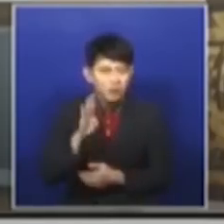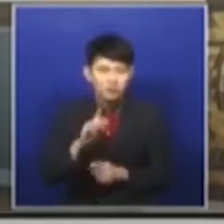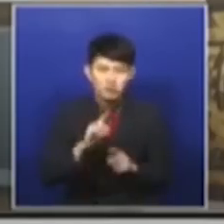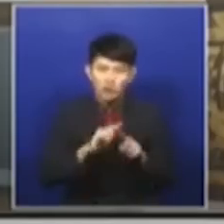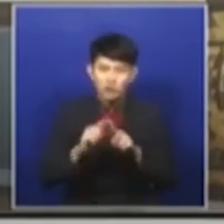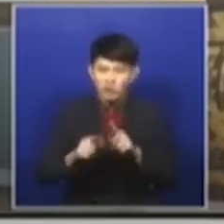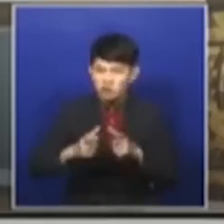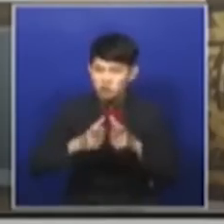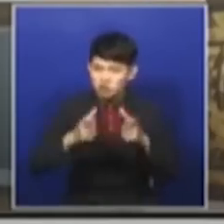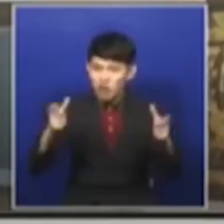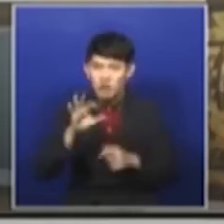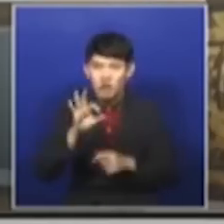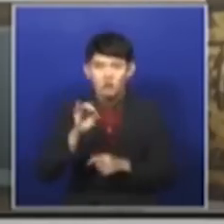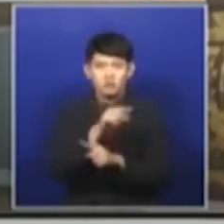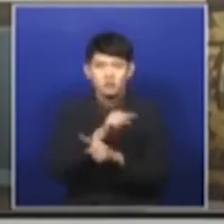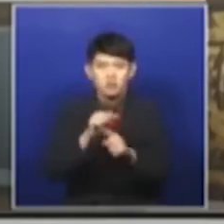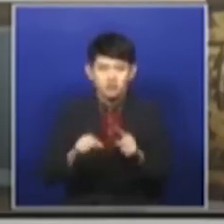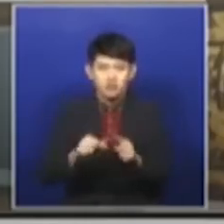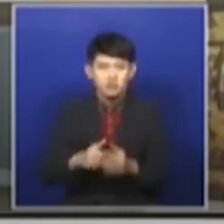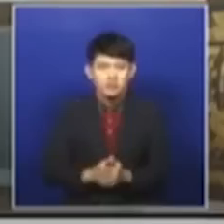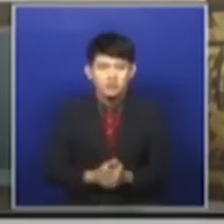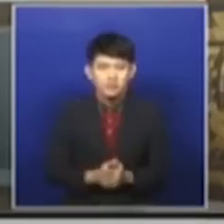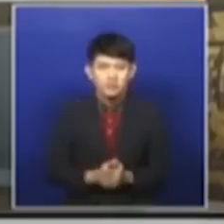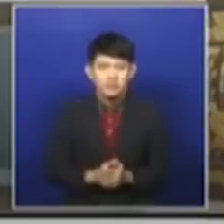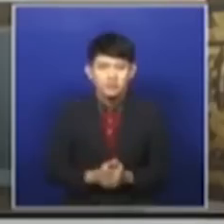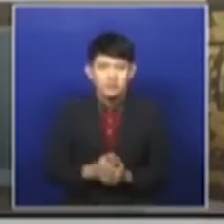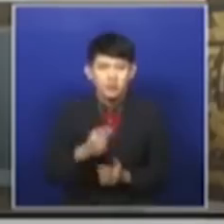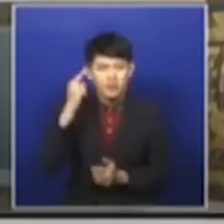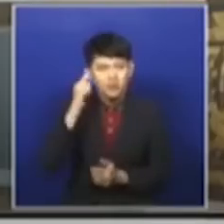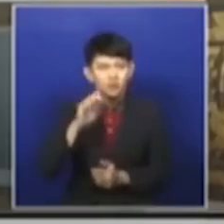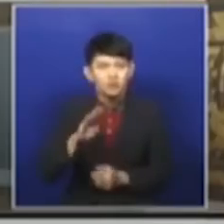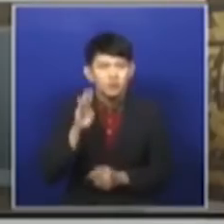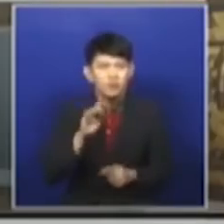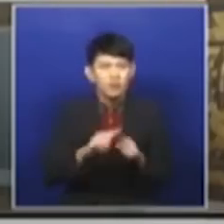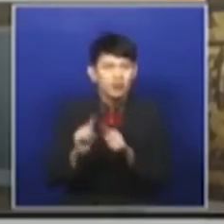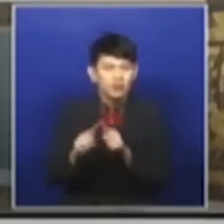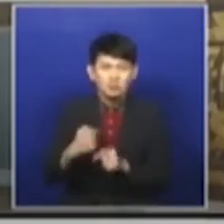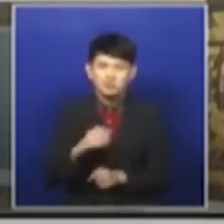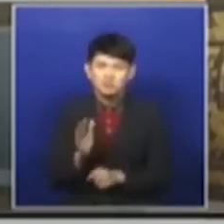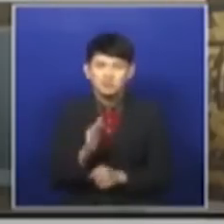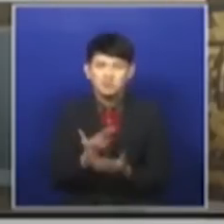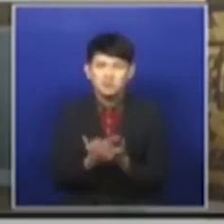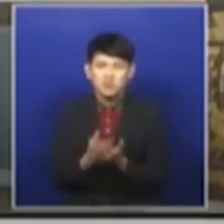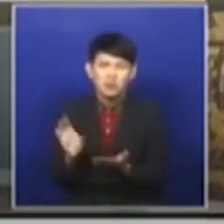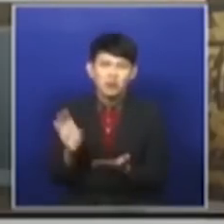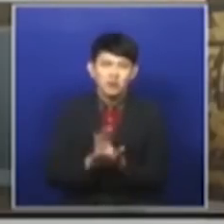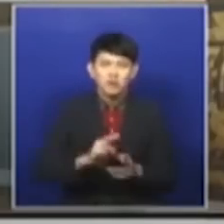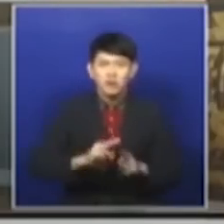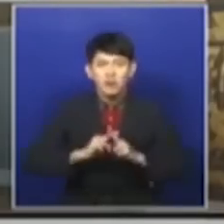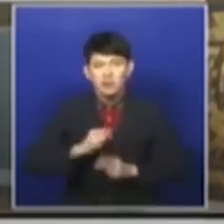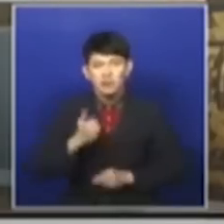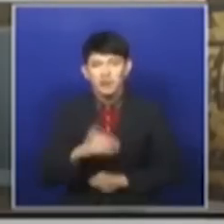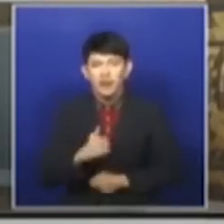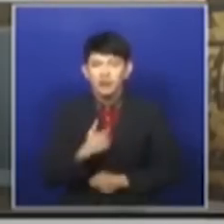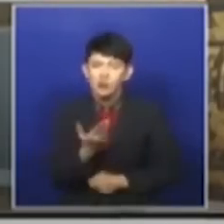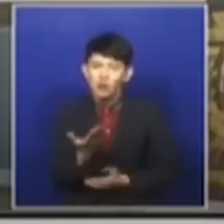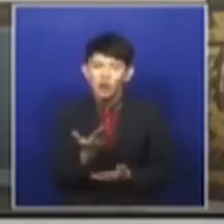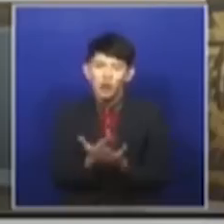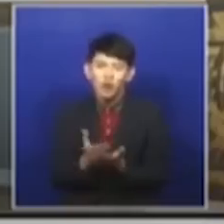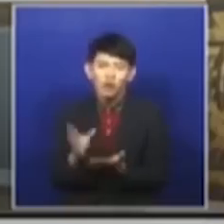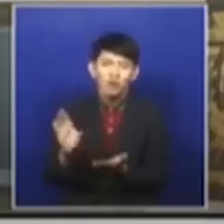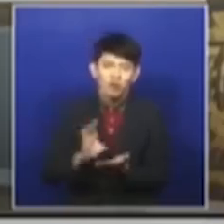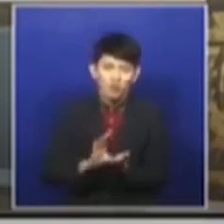ง 90% ครับและคงไม่ใช่ทุกบริษัทที่ไม่สามารถระดมทุนเองในตลาดได้จนต้องมาขอใช้กองทุน